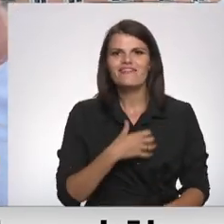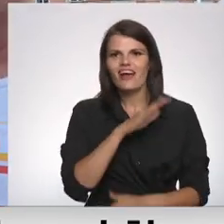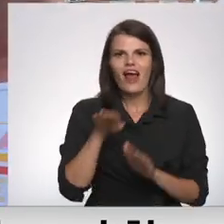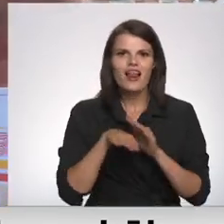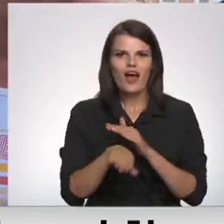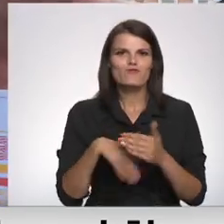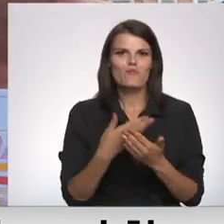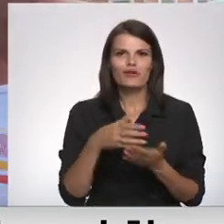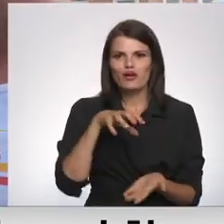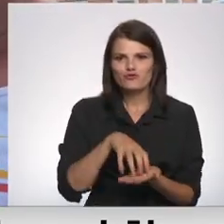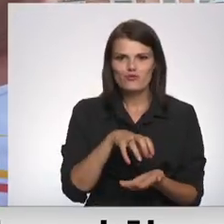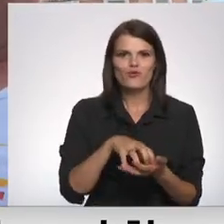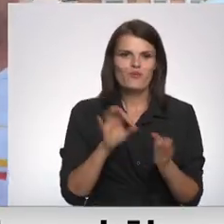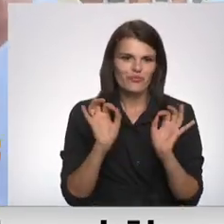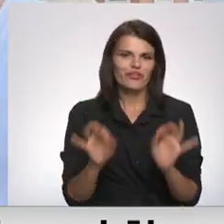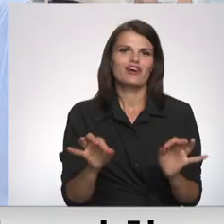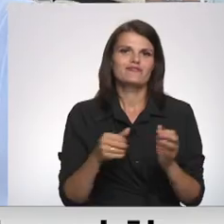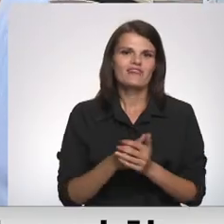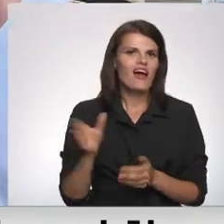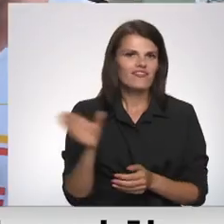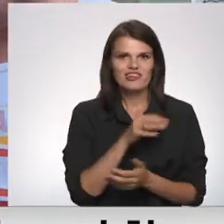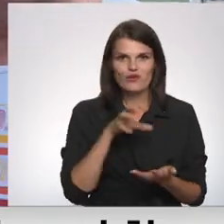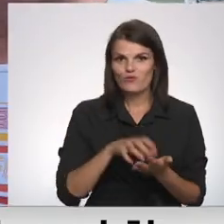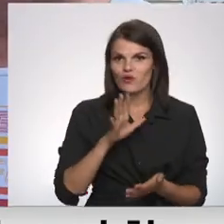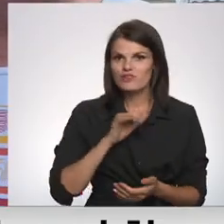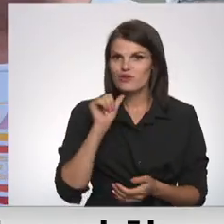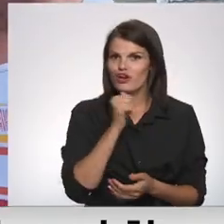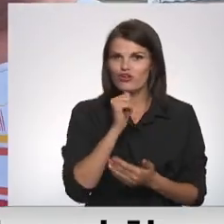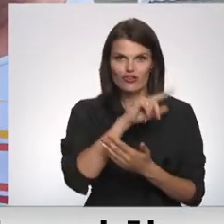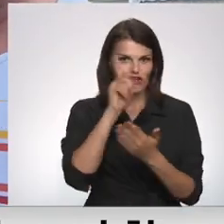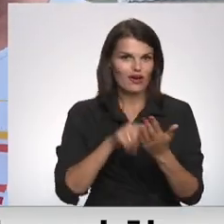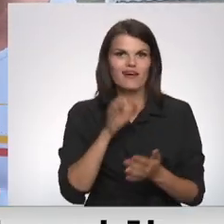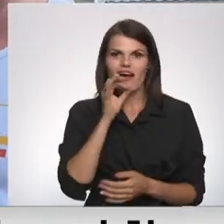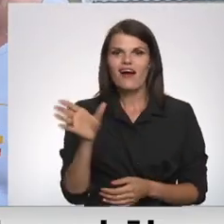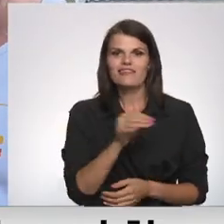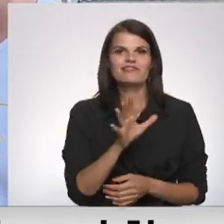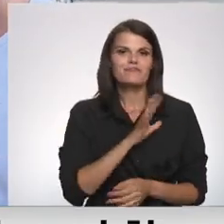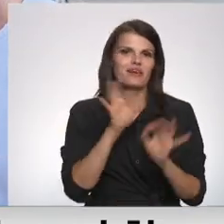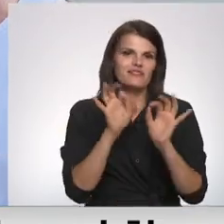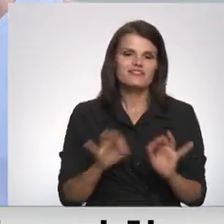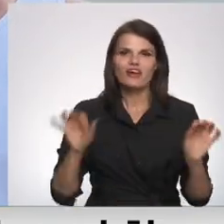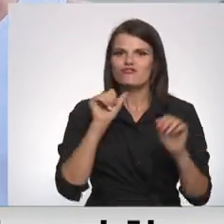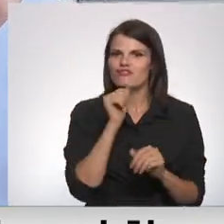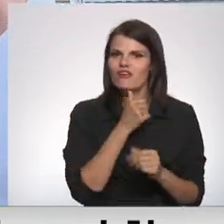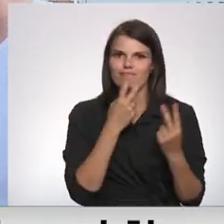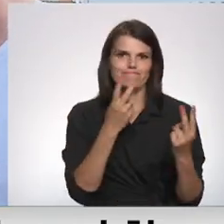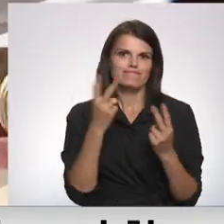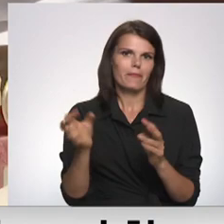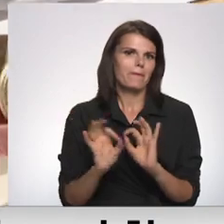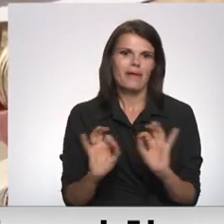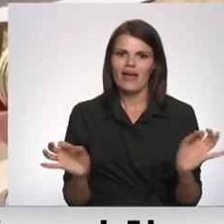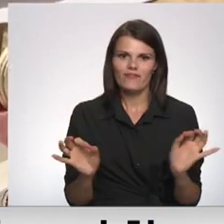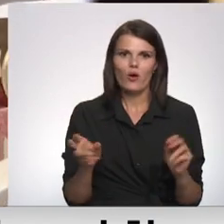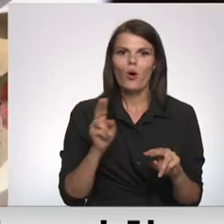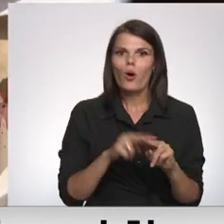priekš kūkām. Tieši tā. Visas bija garšīgas. No visas bija skaistas, garšīgas, izskatīgas, perfektas.